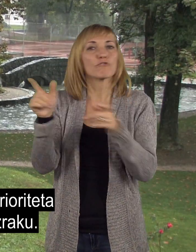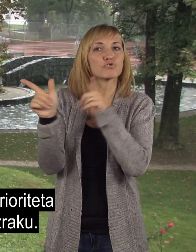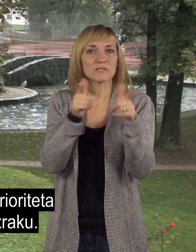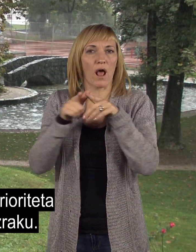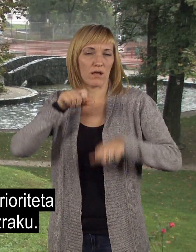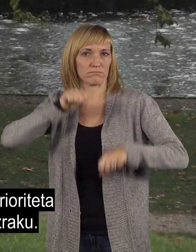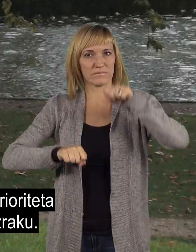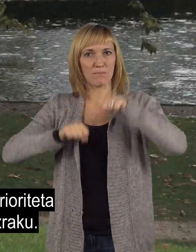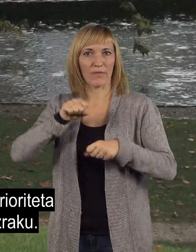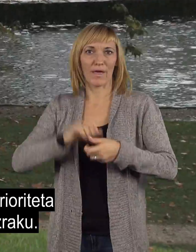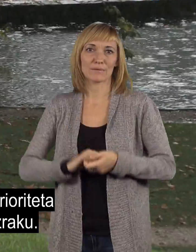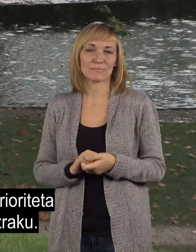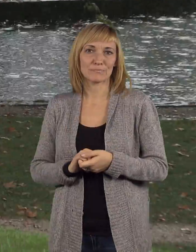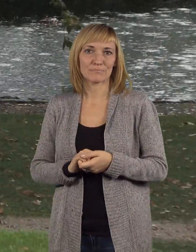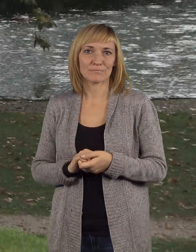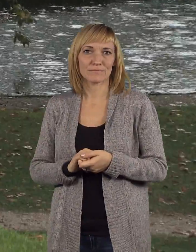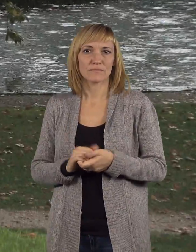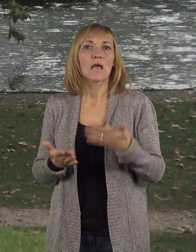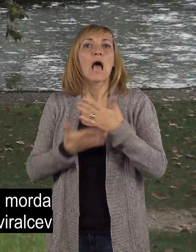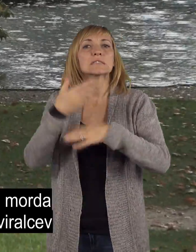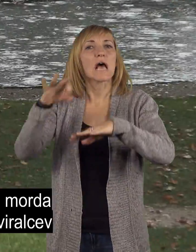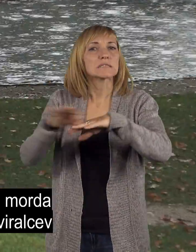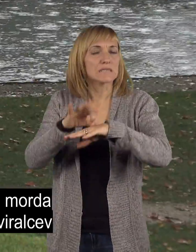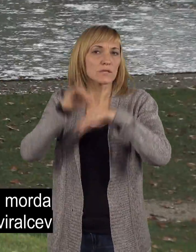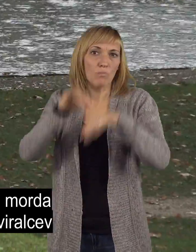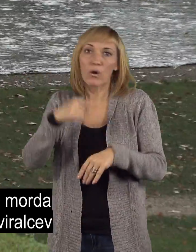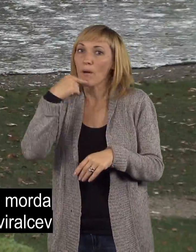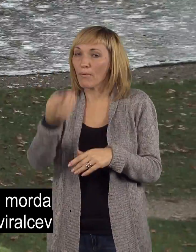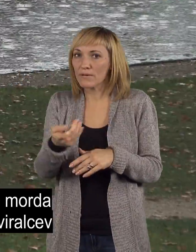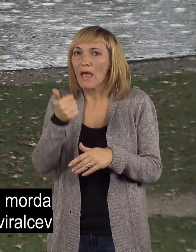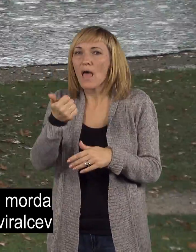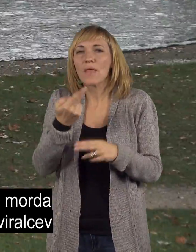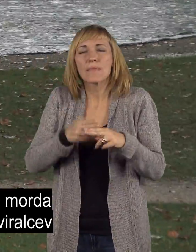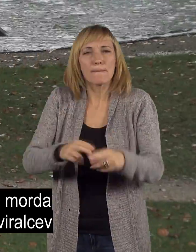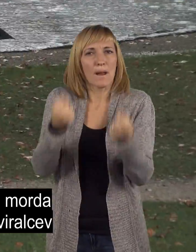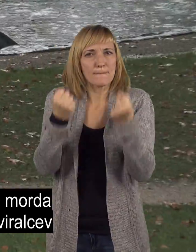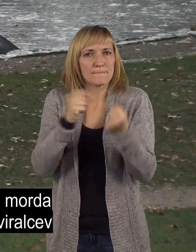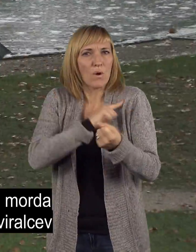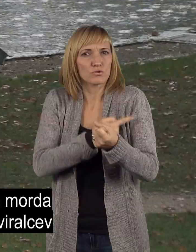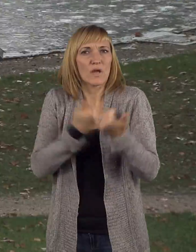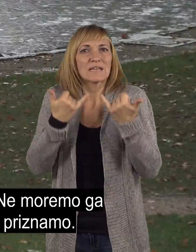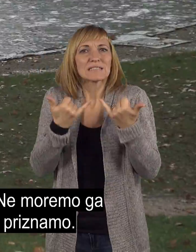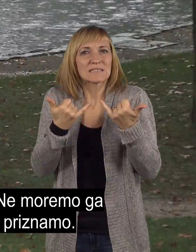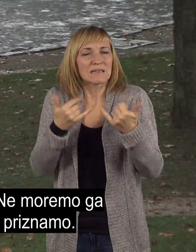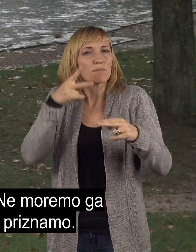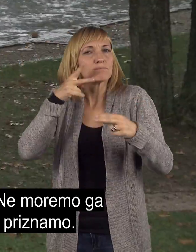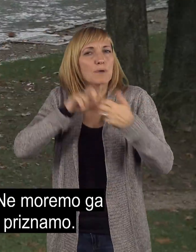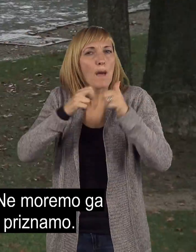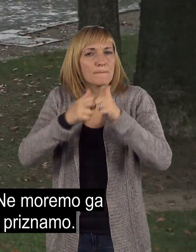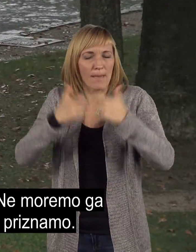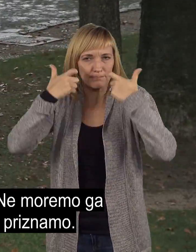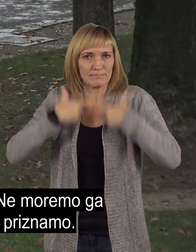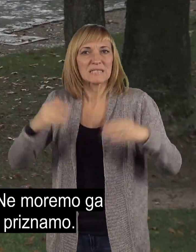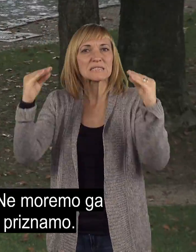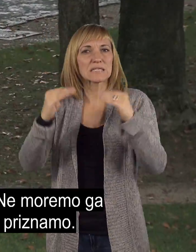na svežem zraku. Za stres bi rekla, da je mogoče eden najmočnejših zaviralcev našega imunskega